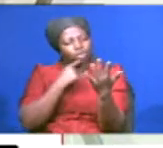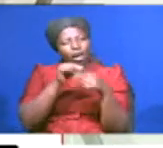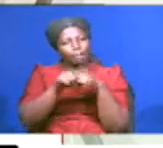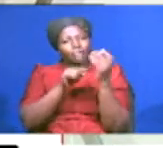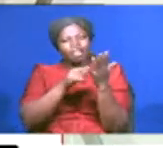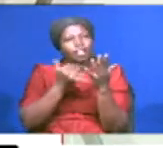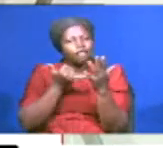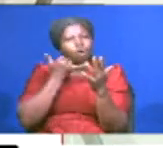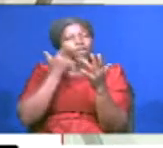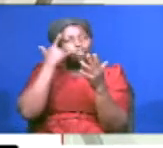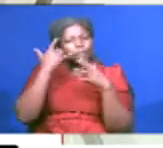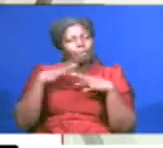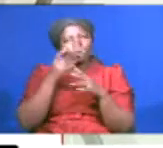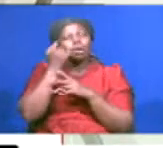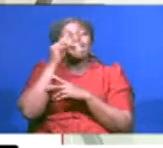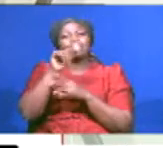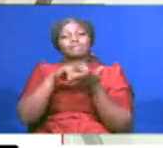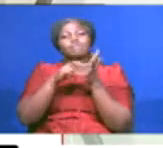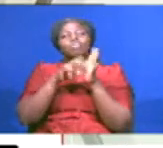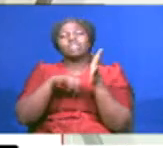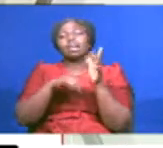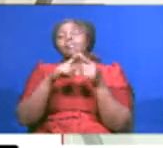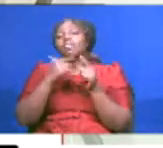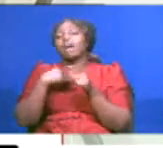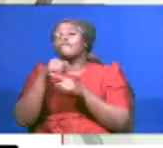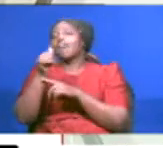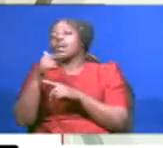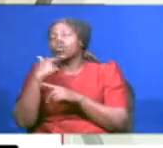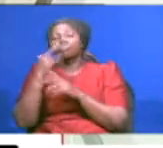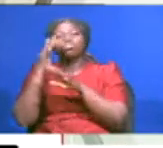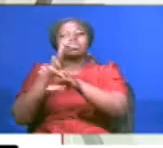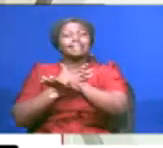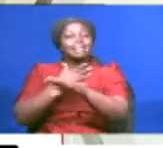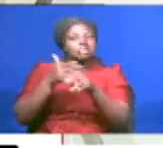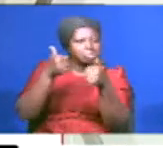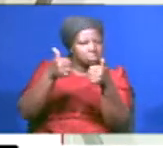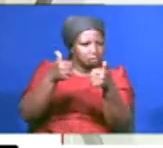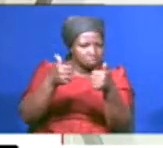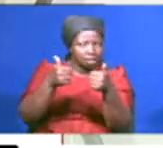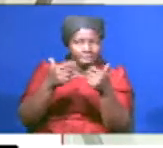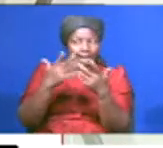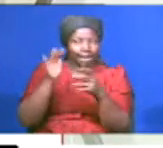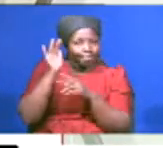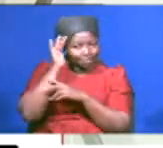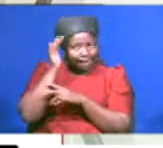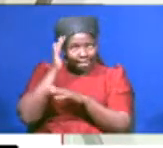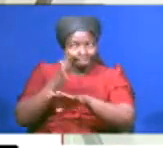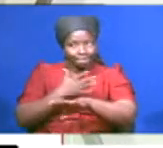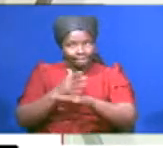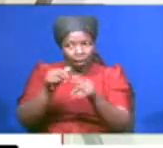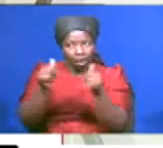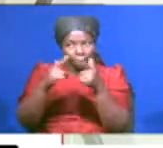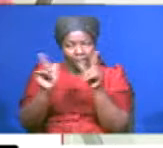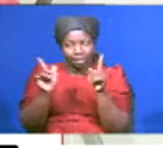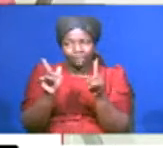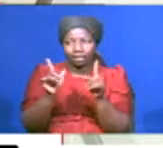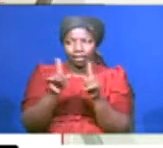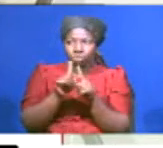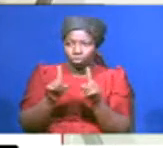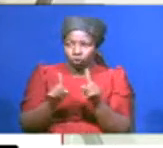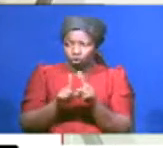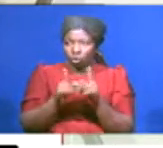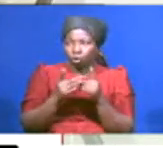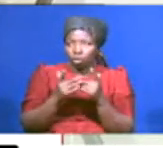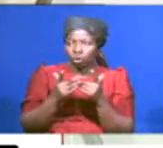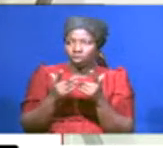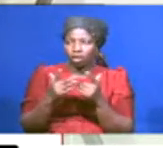kuna wengine music vijana wanafanya vizuri, unasikia? Wafanya wanafanya vizuri music au simba. Tena sikizo kuna urahisi fulani. Wanakwenda kwa